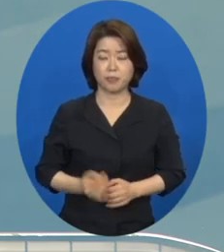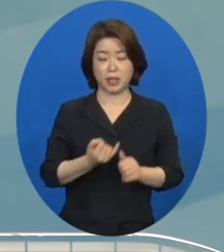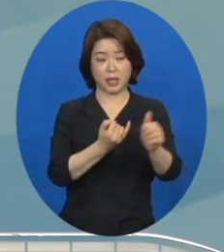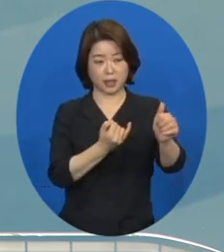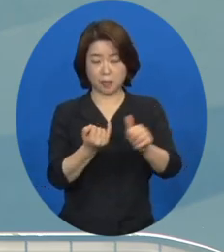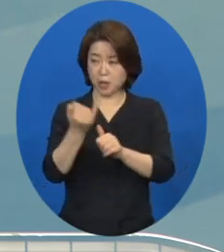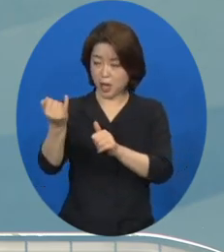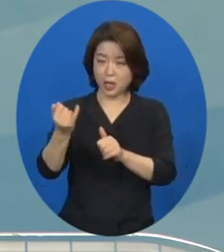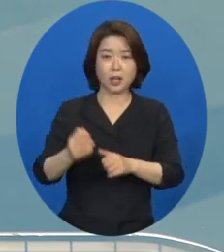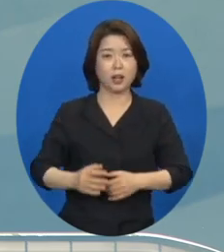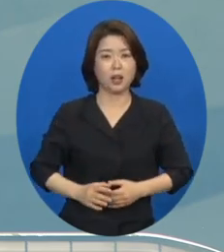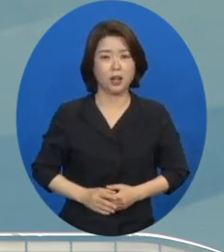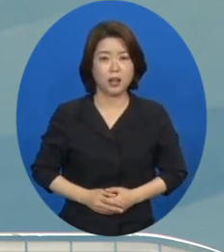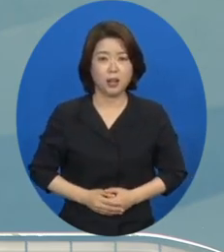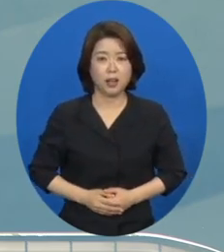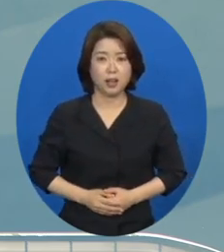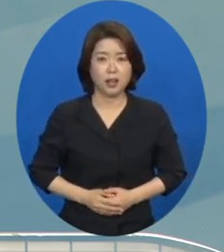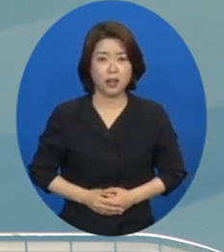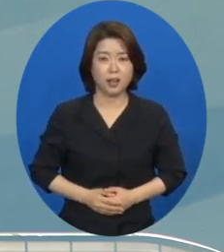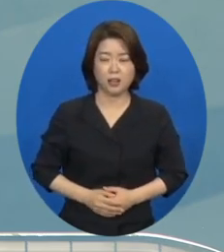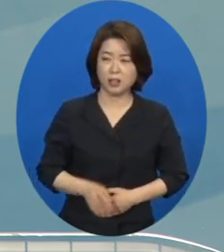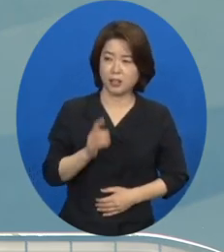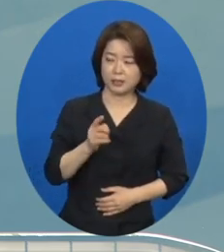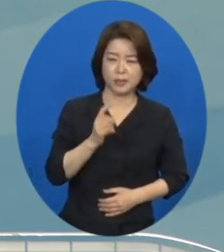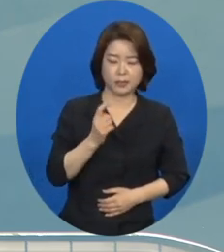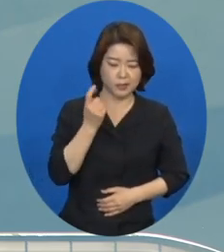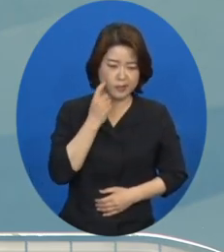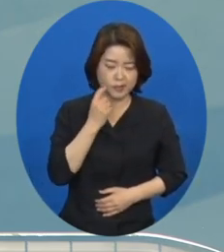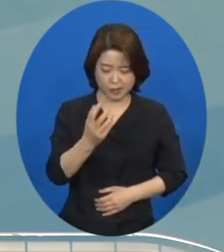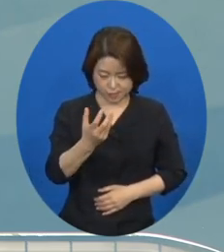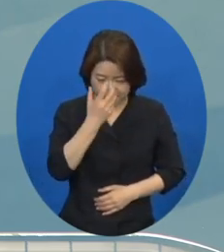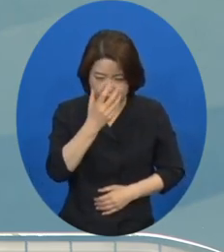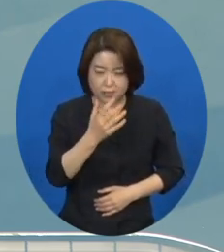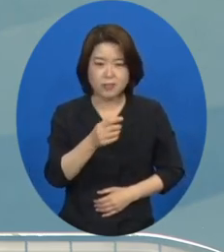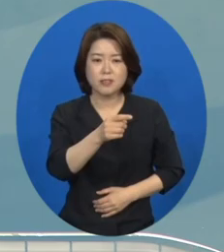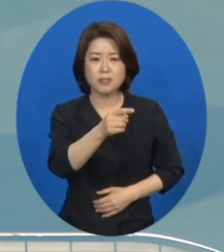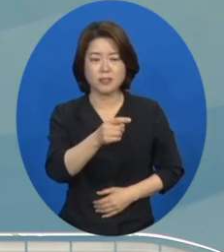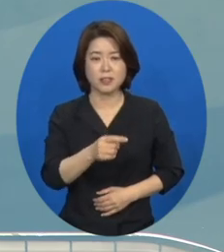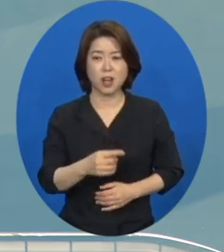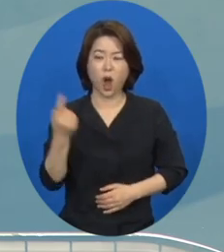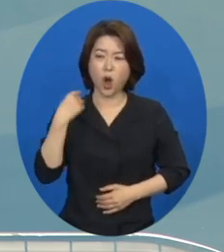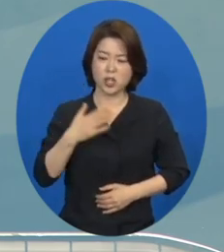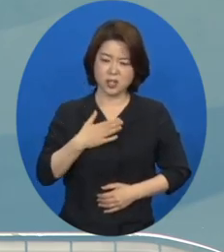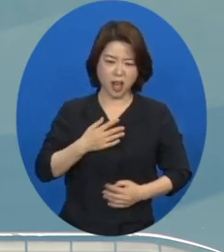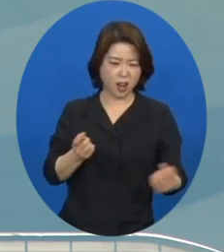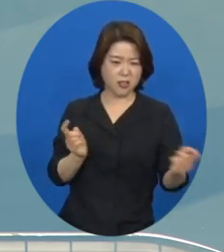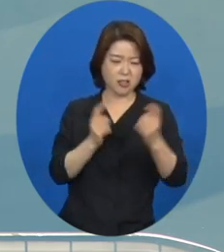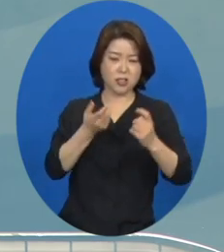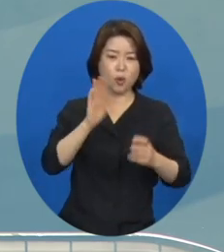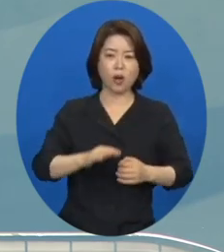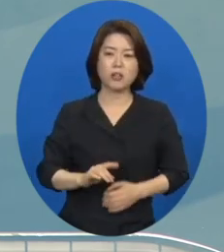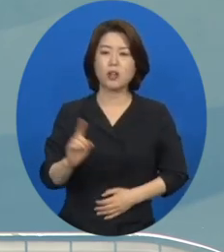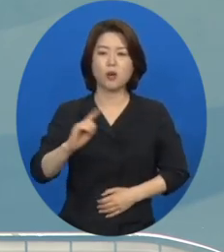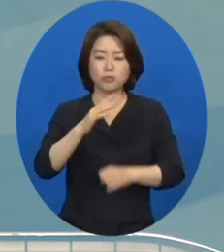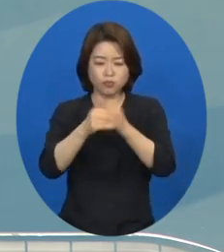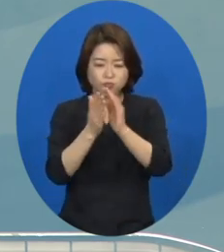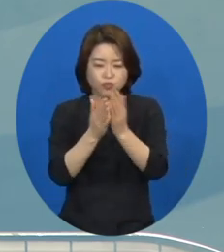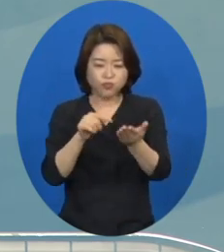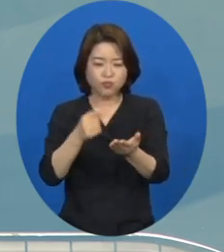남편이나 아내가 저 위선자 좀 봐. 어제 그렇게 싸우고 무슨 큐티는